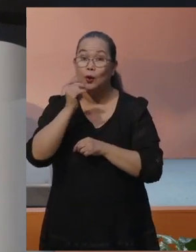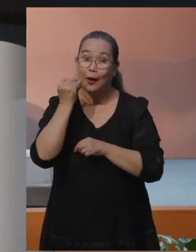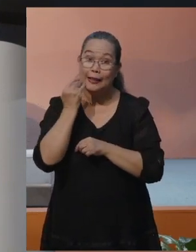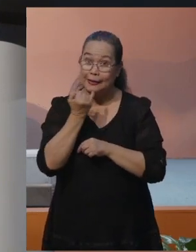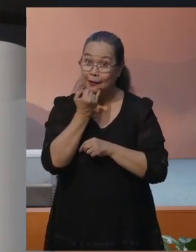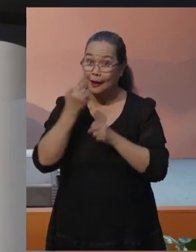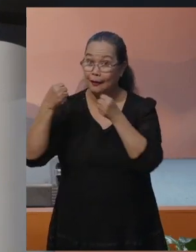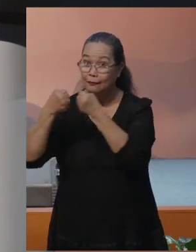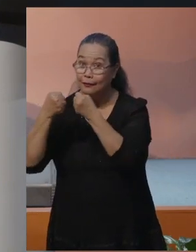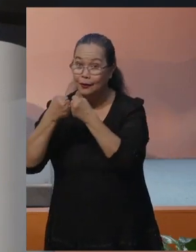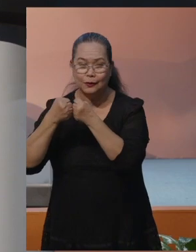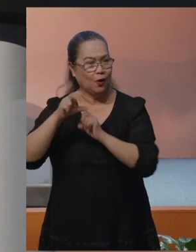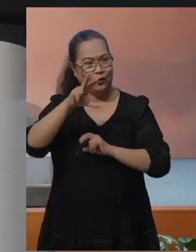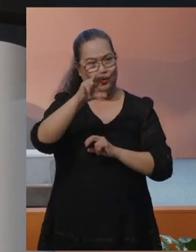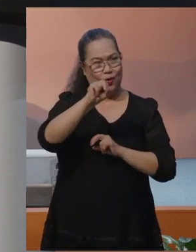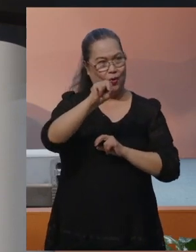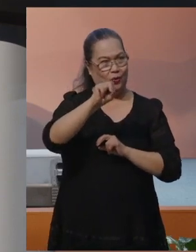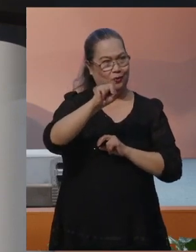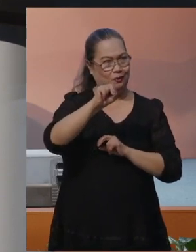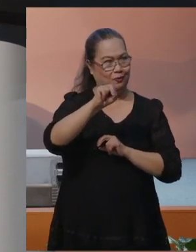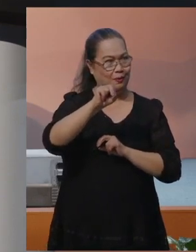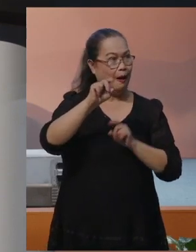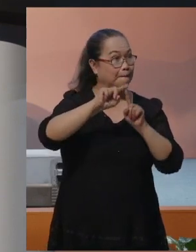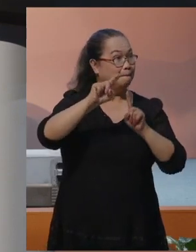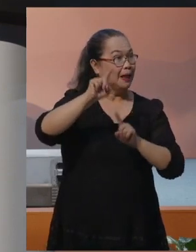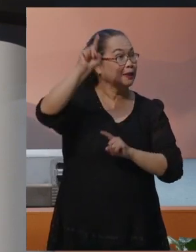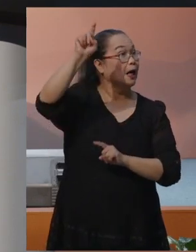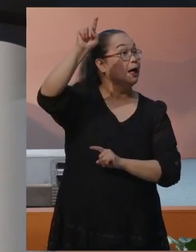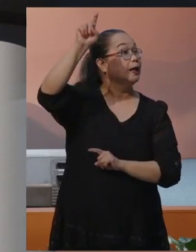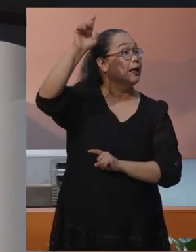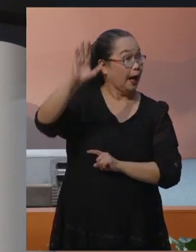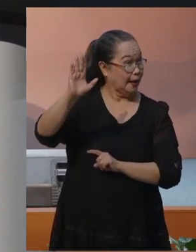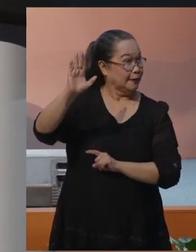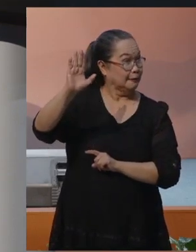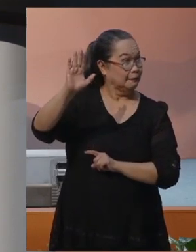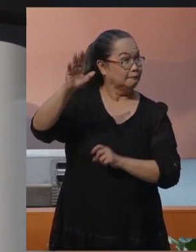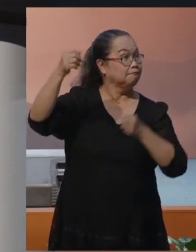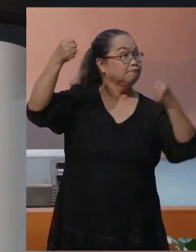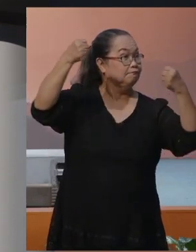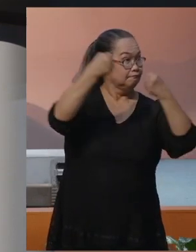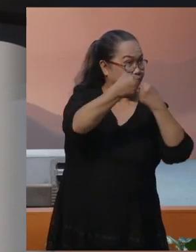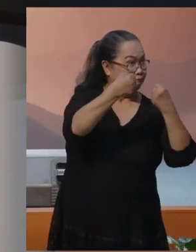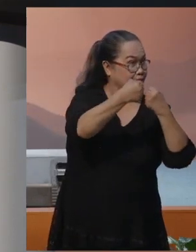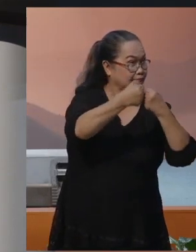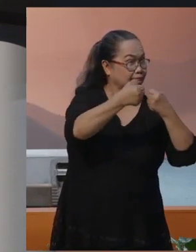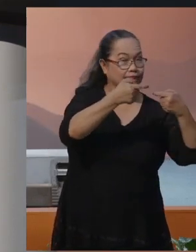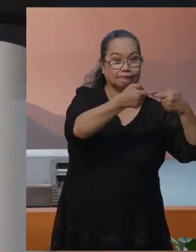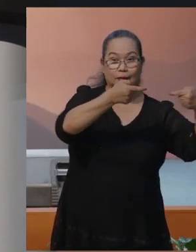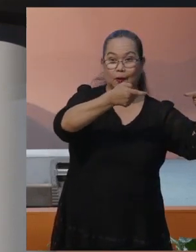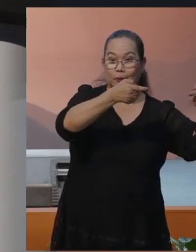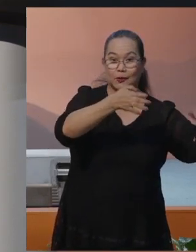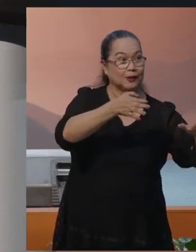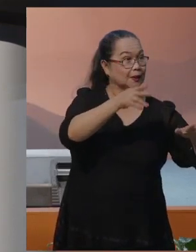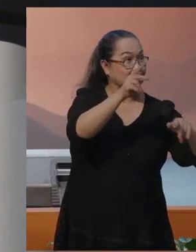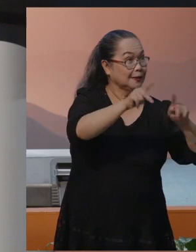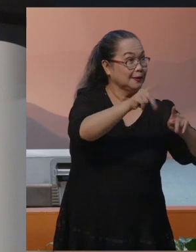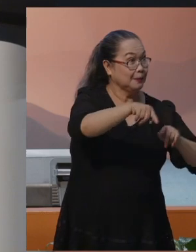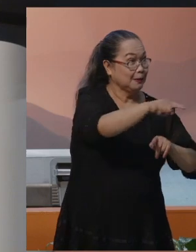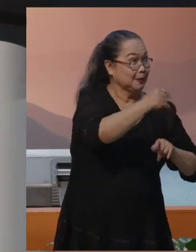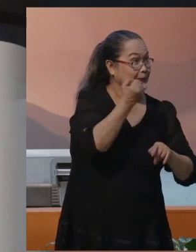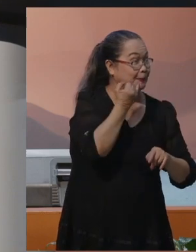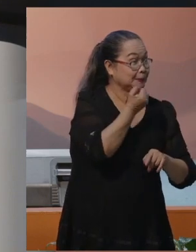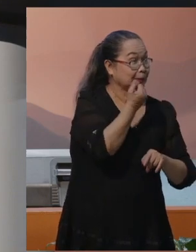ang nakikipaglaban, kundi ang ating Diyos amang makapangyarihan sa lahat. Totoo nga at